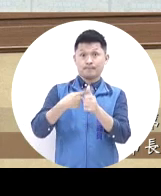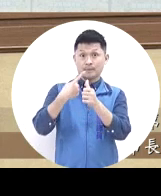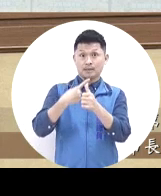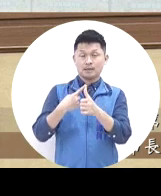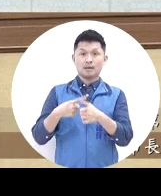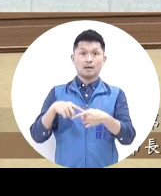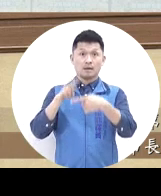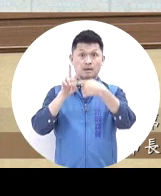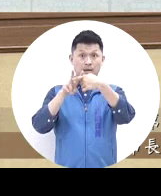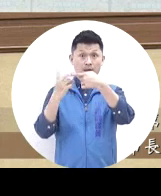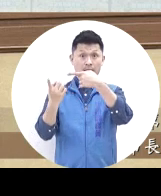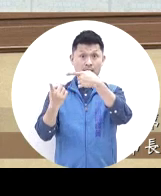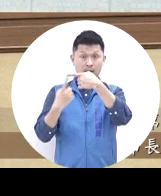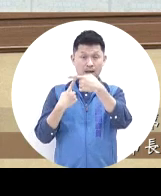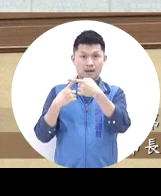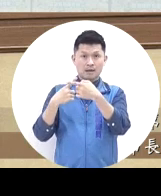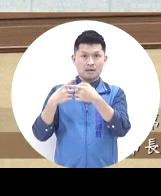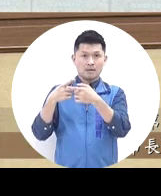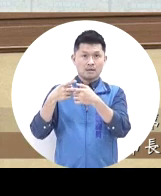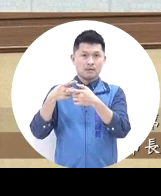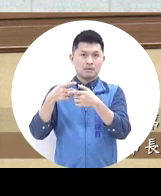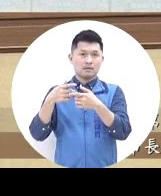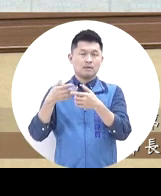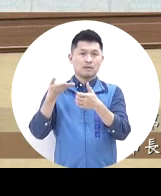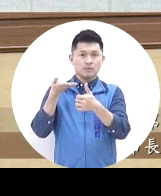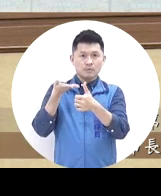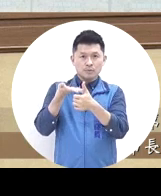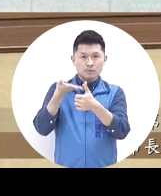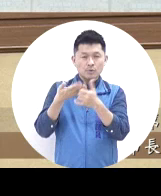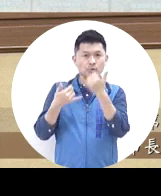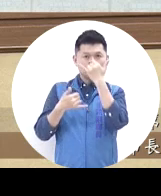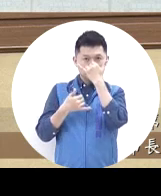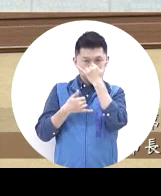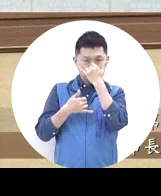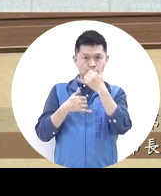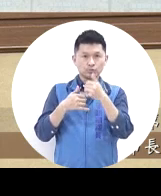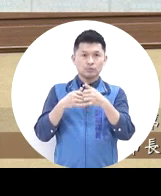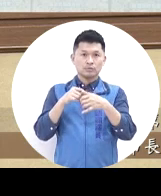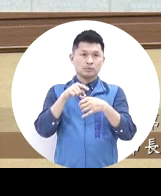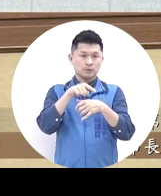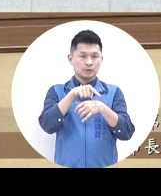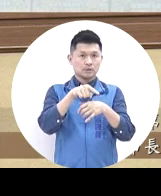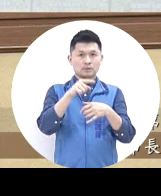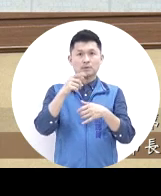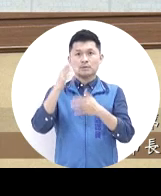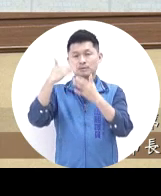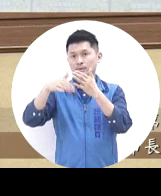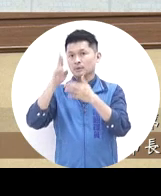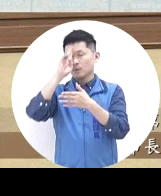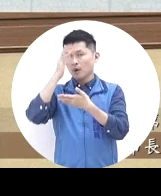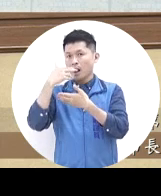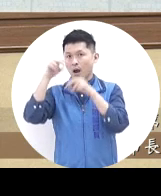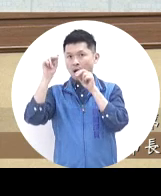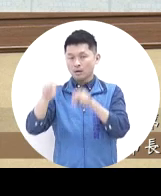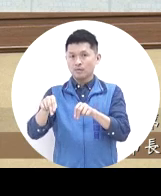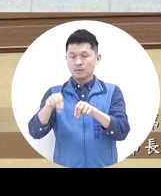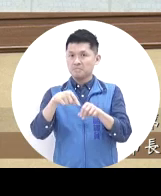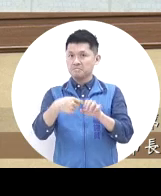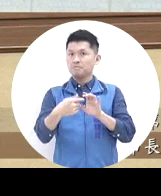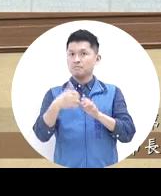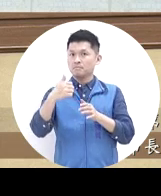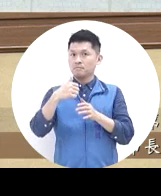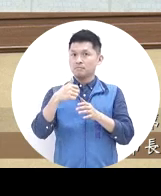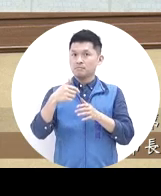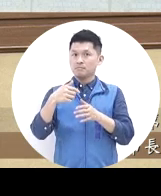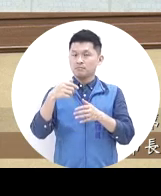胺零检出的规定纳到学校的午餐契约，以医护社服机构